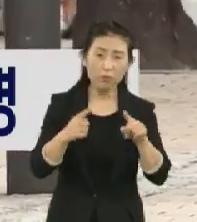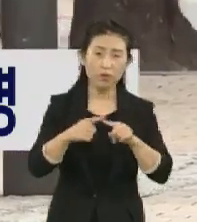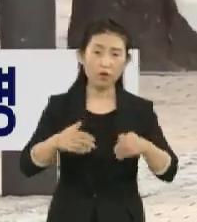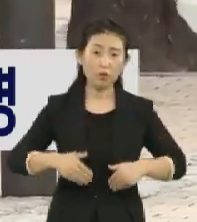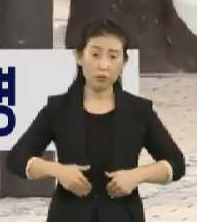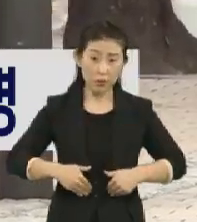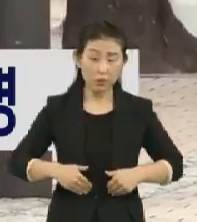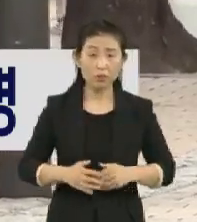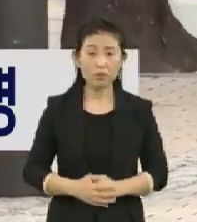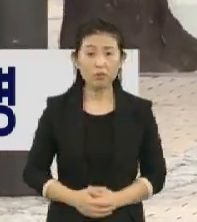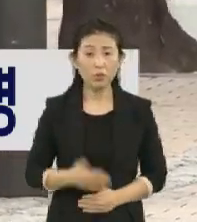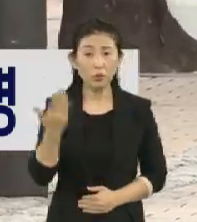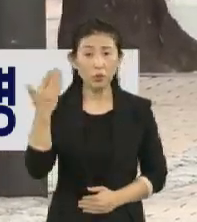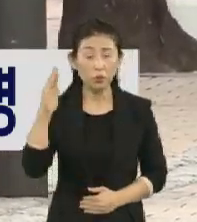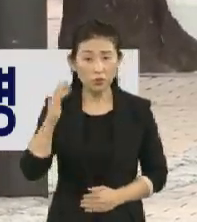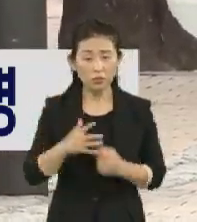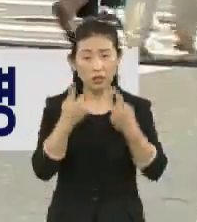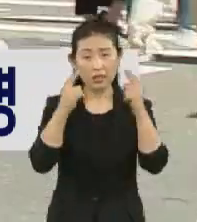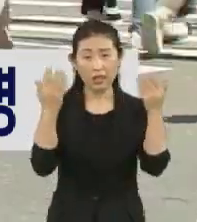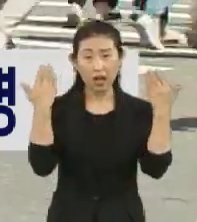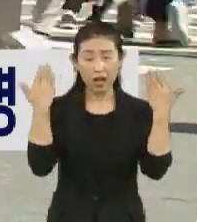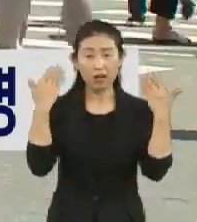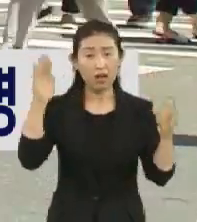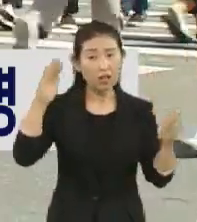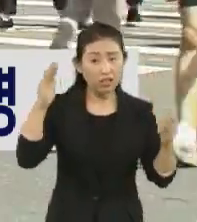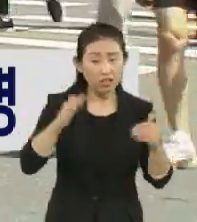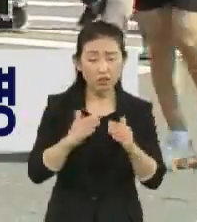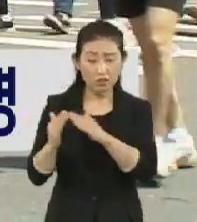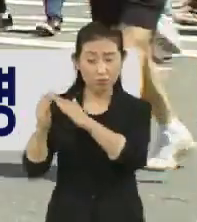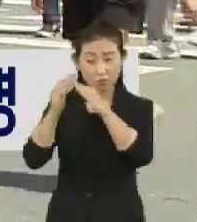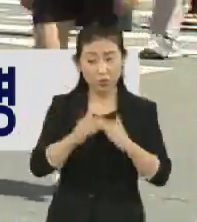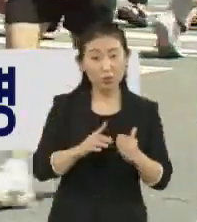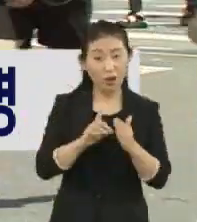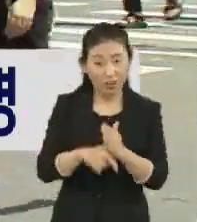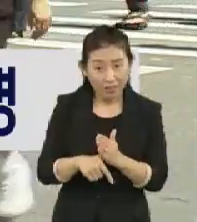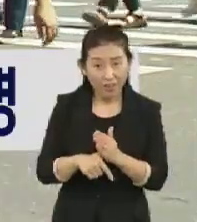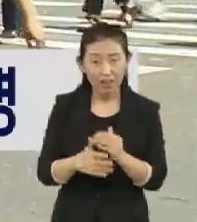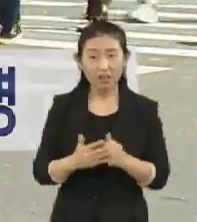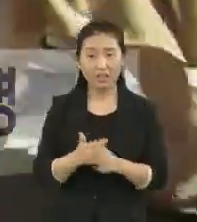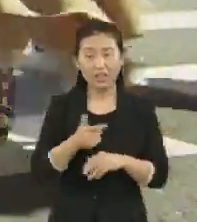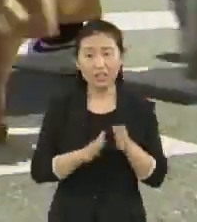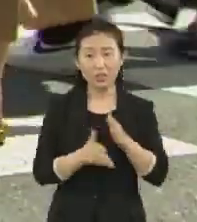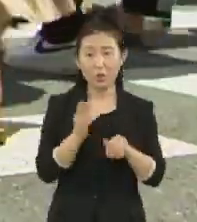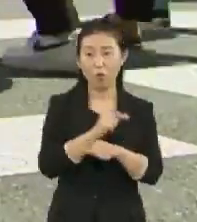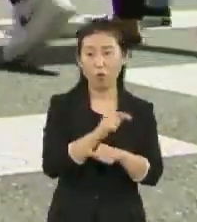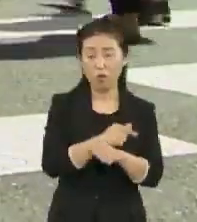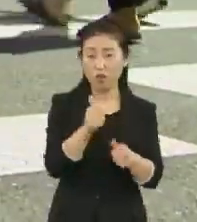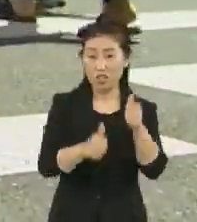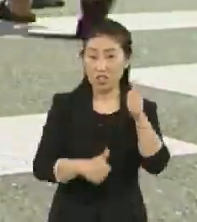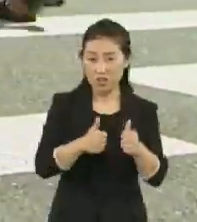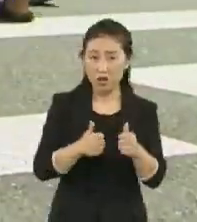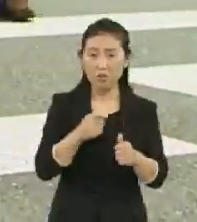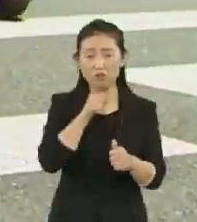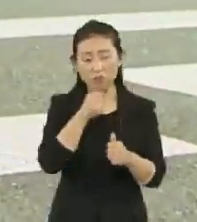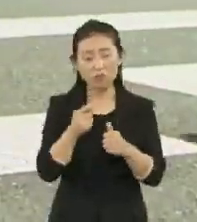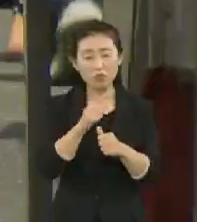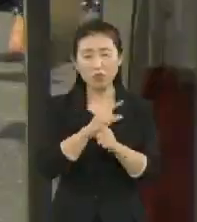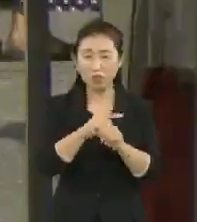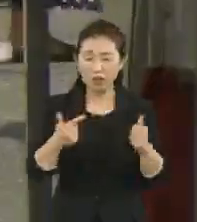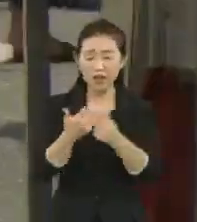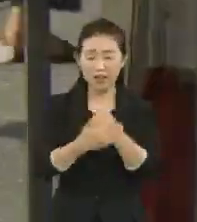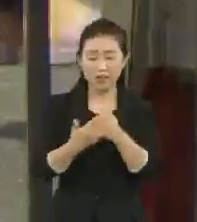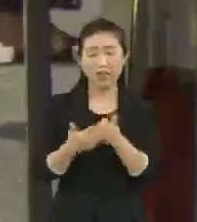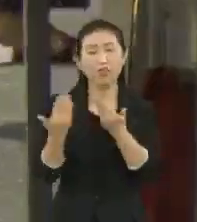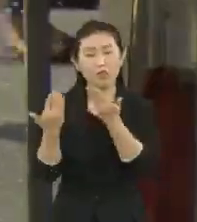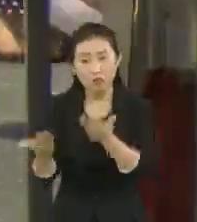다만 최근 지역 대학 재학생들에게 주소 이전을 할 경우 대전시 공무원 시험 응시자격 부여 정 여러